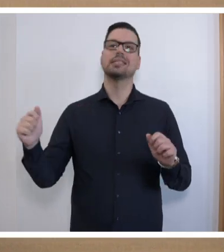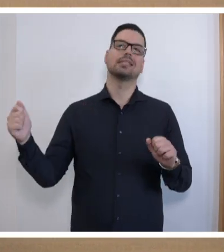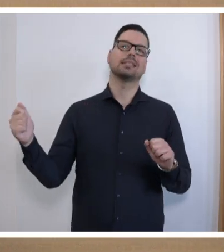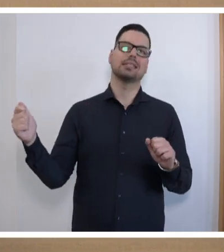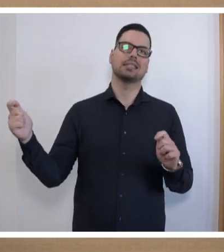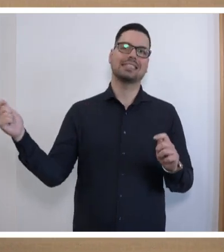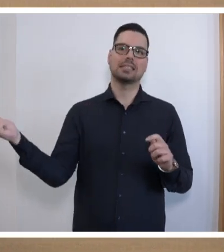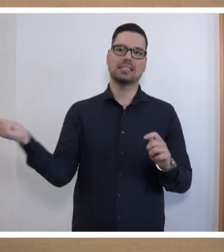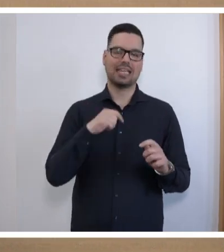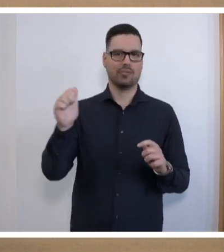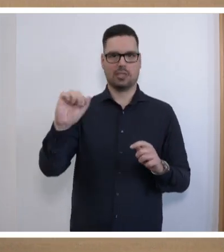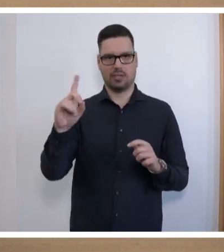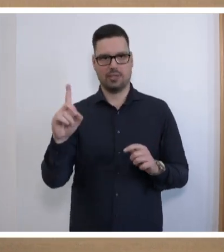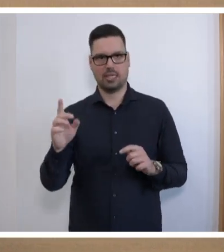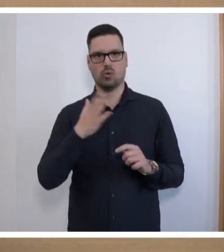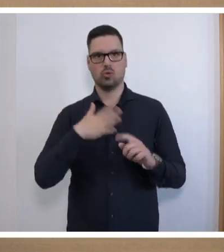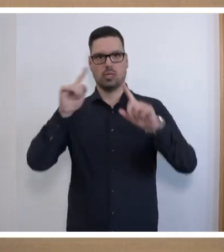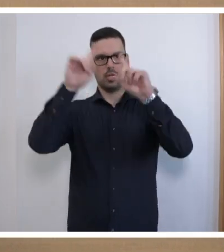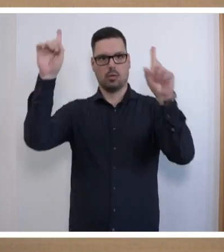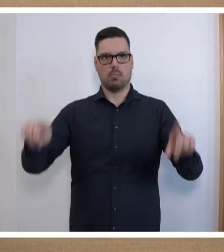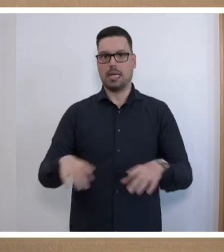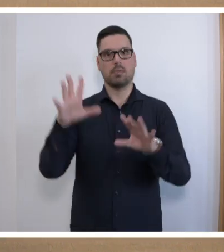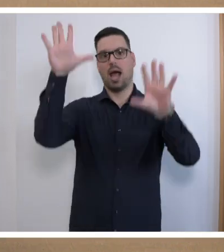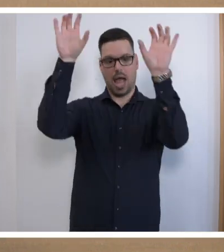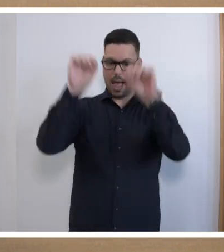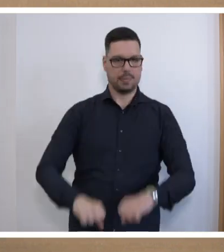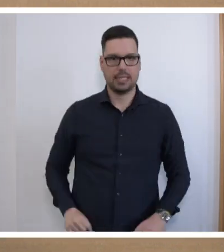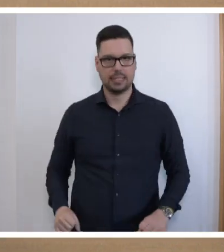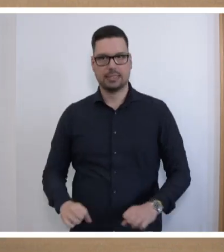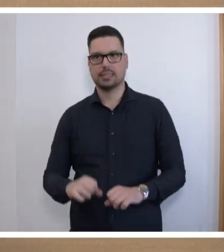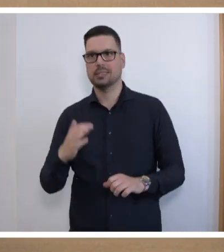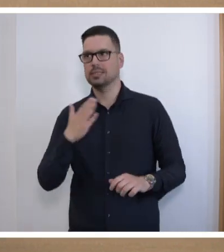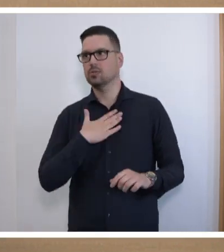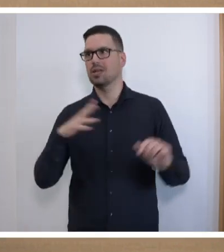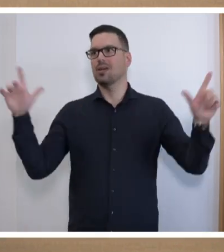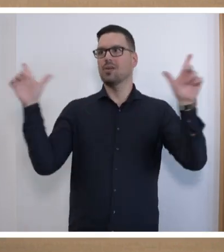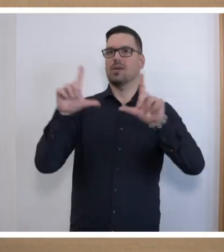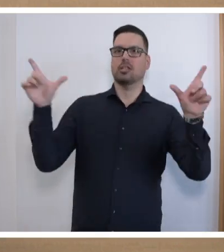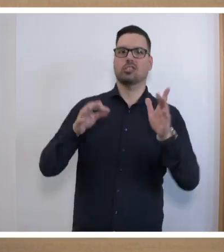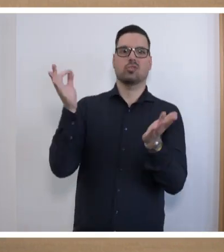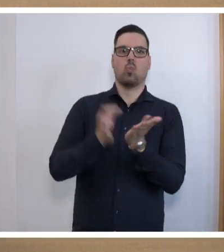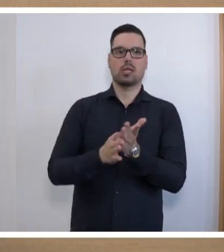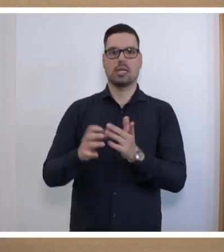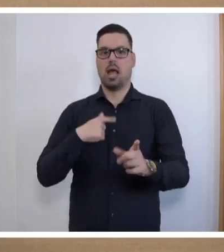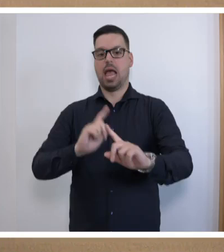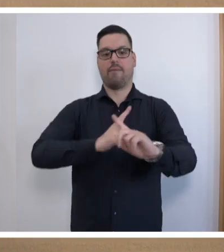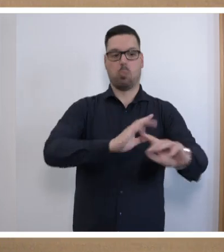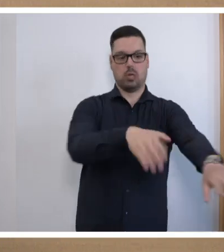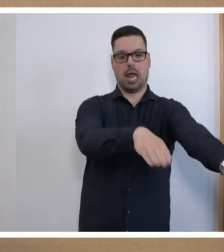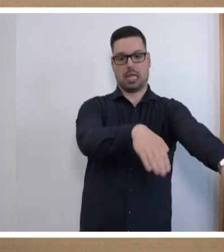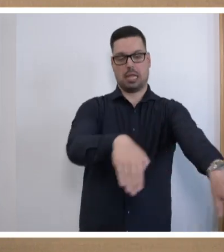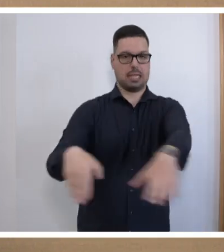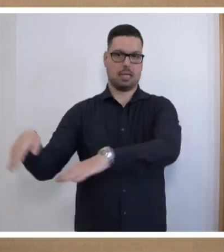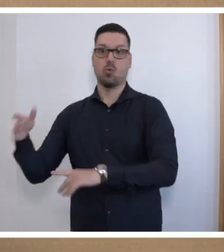hier schon einmal gesagt. Unsere Plakate sind schon immer abgerissen worden, uns werden Veranstaltungsorte vorenthalten und unsere Leute werden